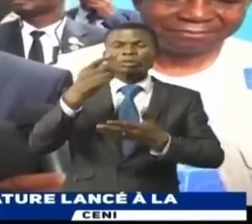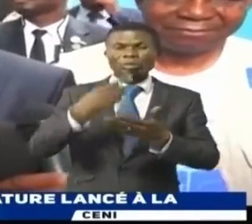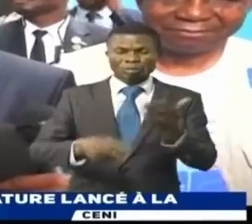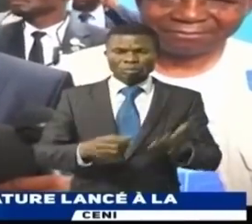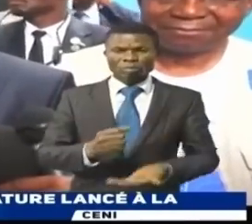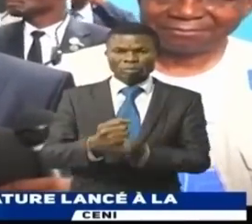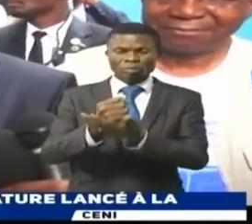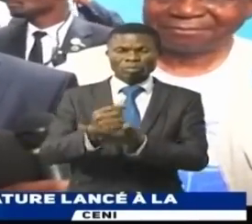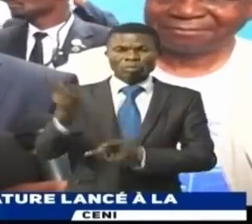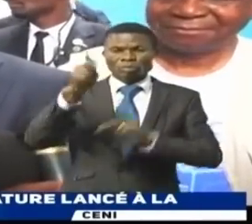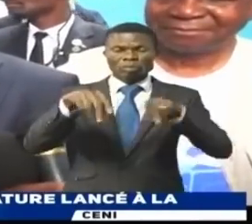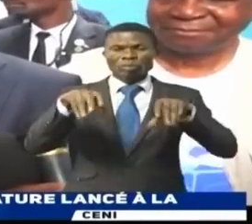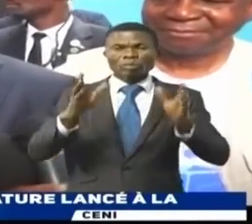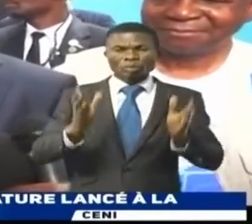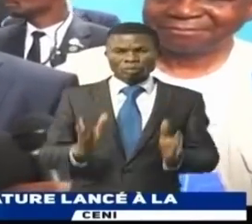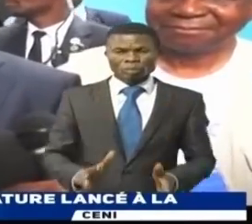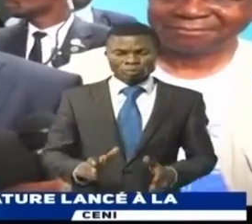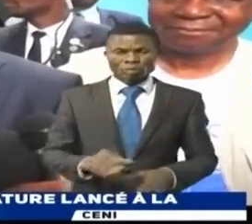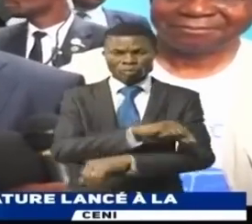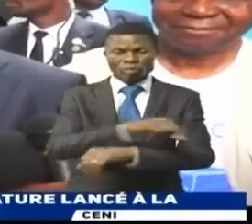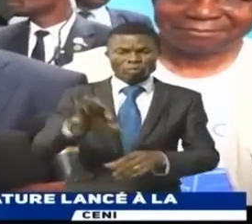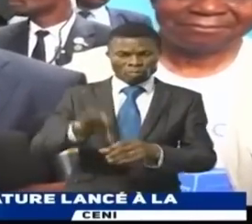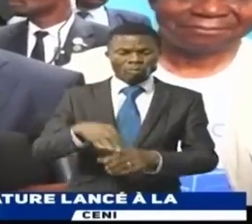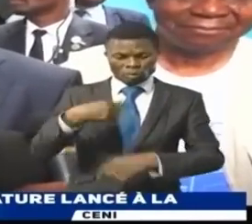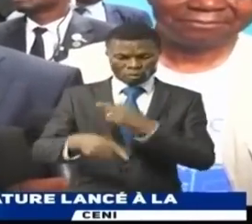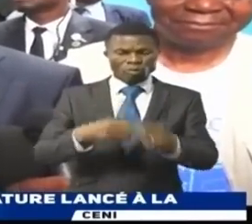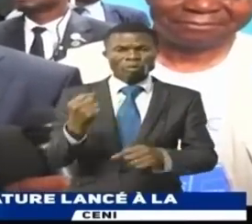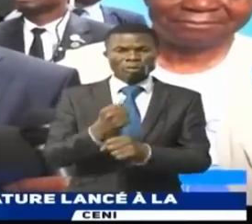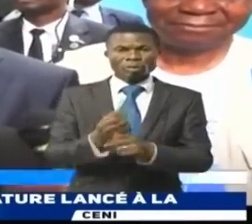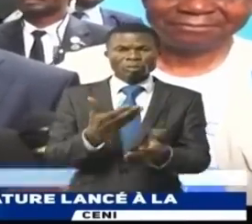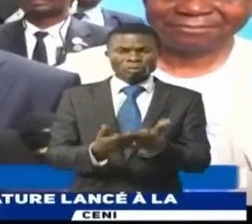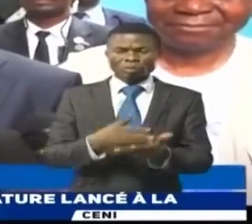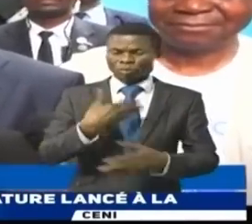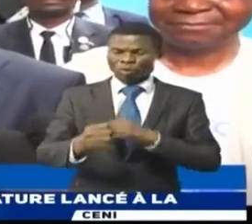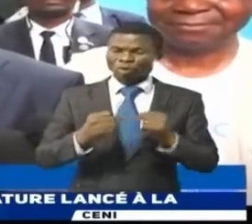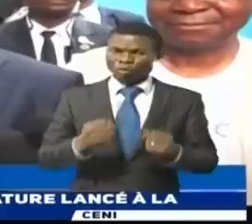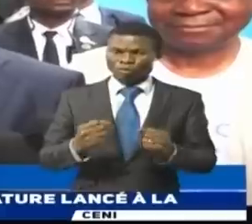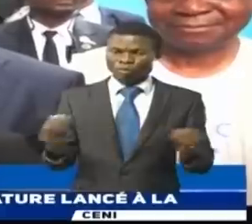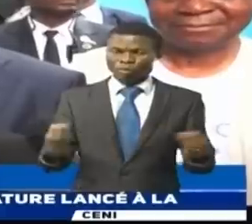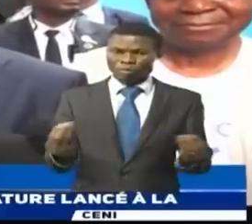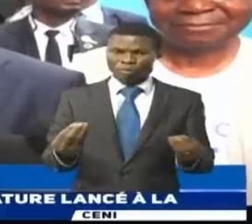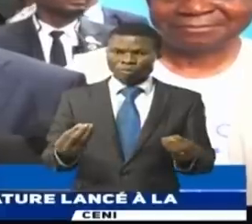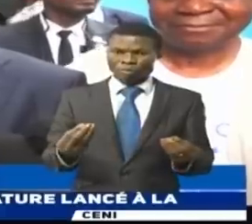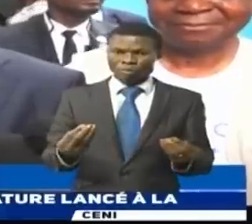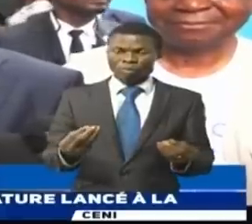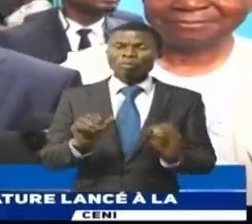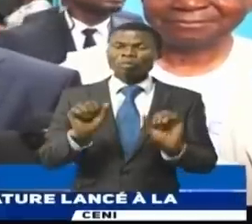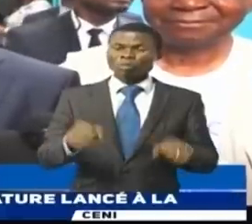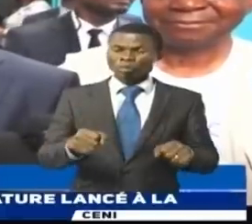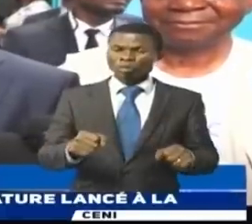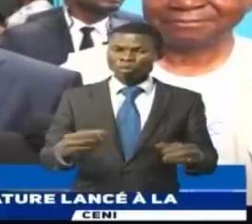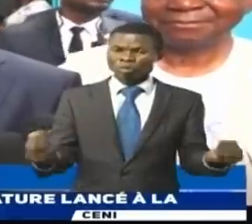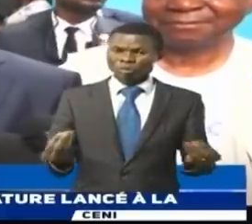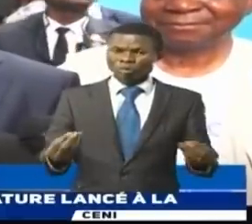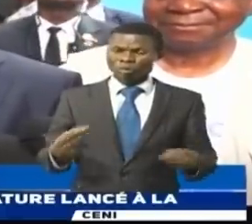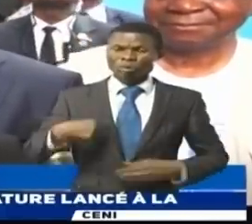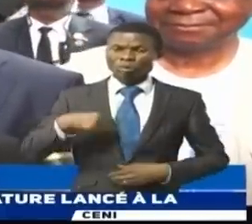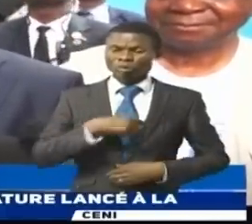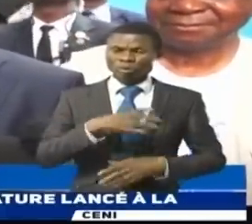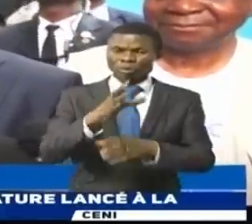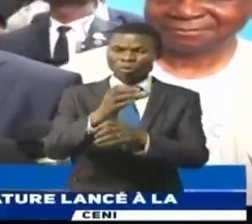à nos compatriotes que la CENI est au travail. Nous faisons tout ce qui est possible pour que nous puissions